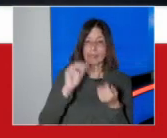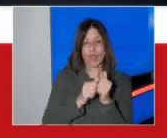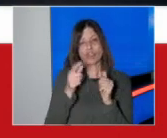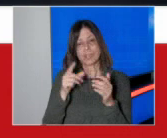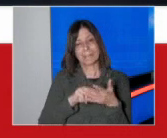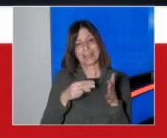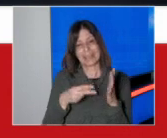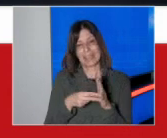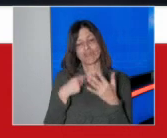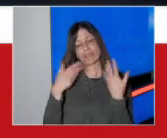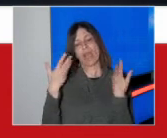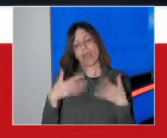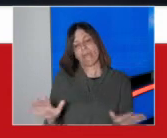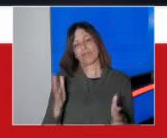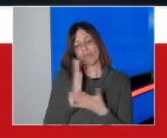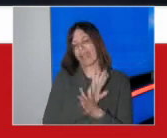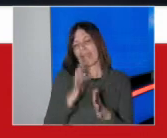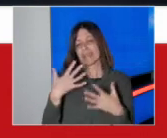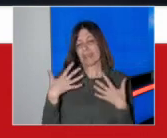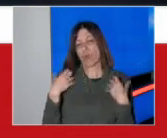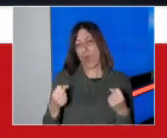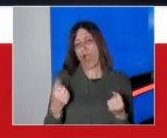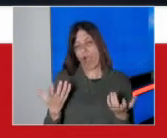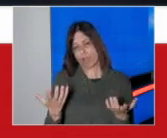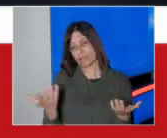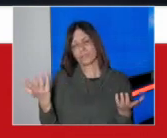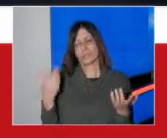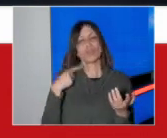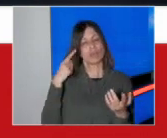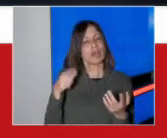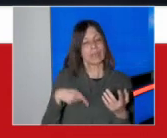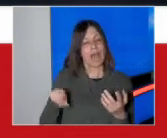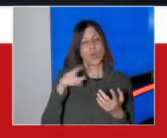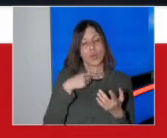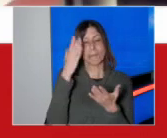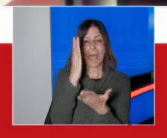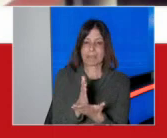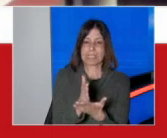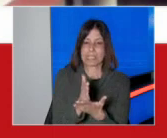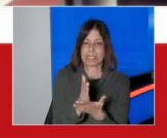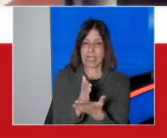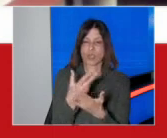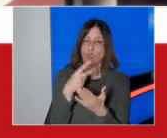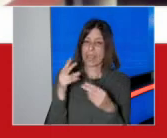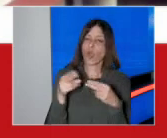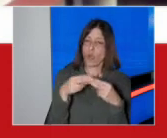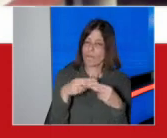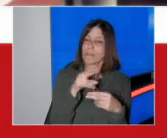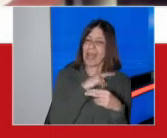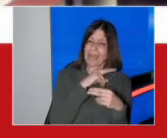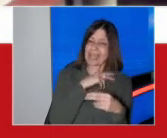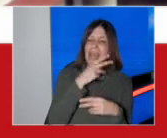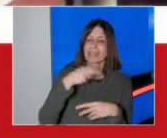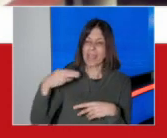שאומרת, התעייפנו ואין לנו כבר כוח? תראה, אני חושב שאנחנו דרך אגב באמצע, ואפילו יותר קרובים לאנגליה